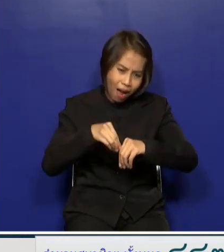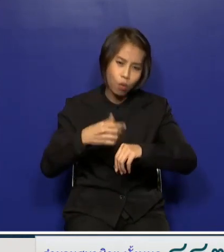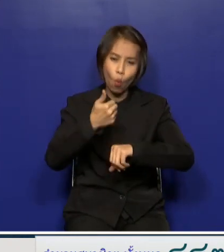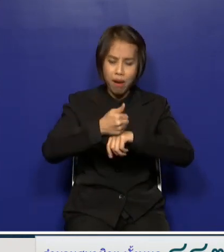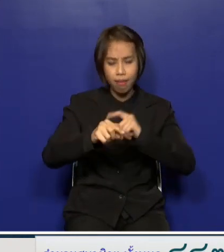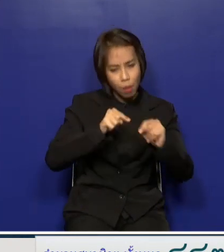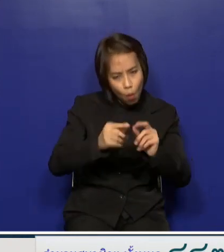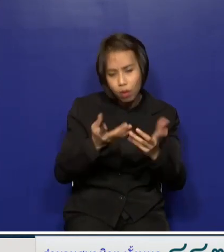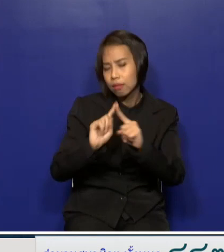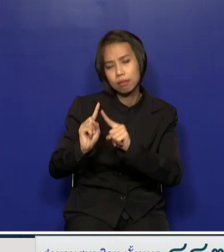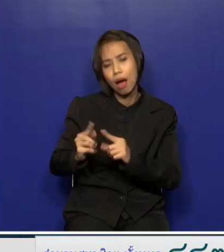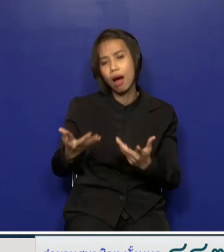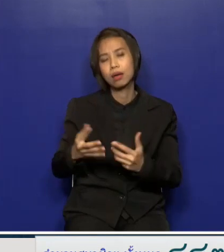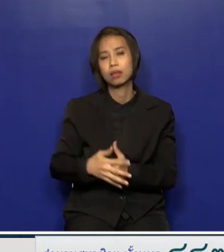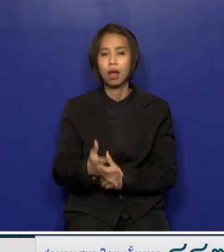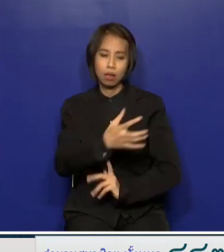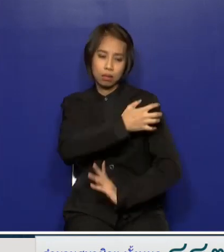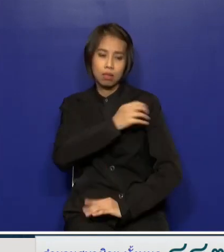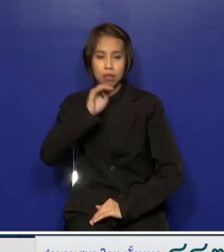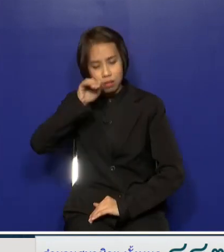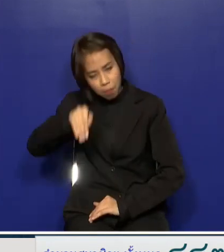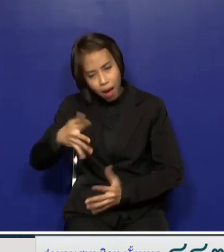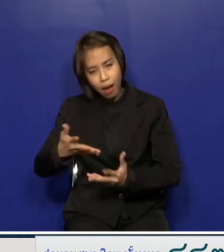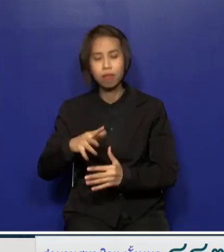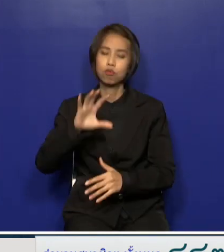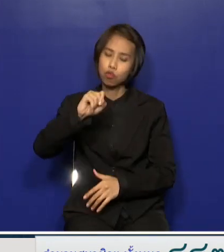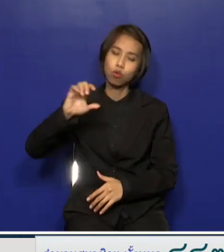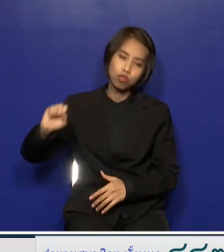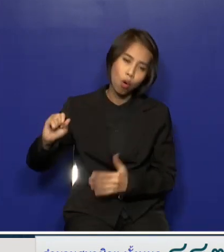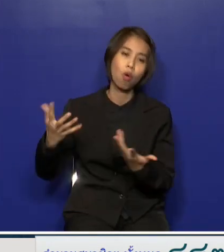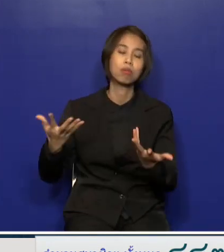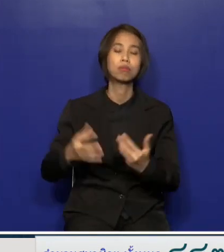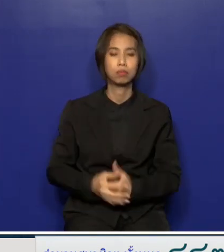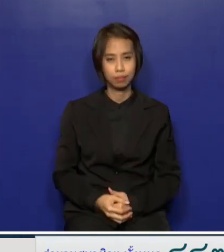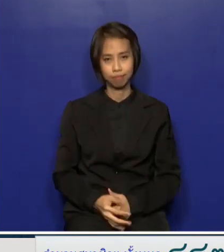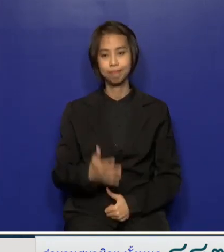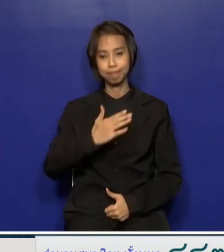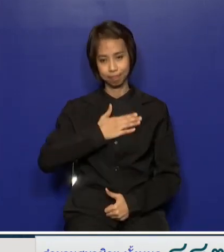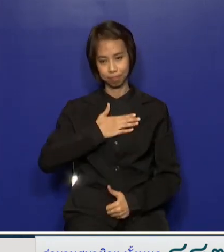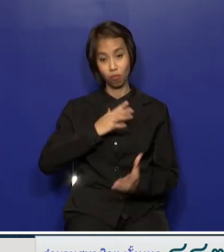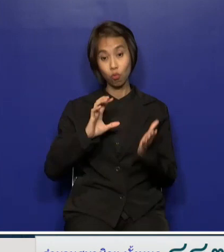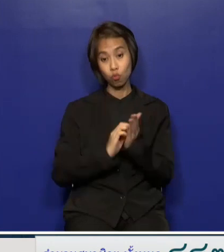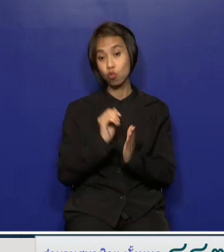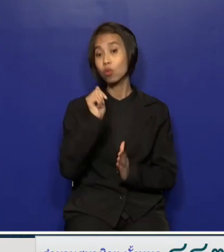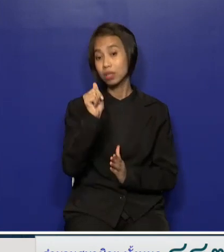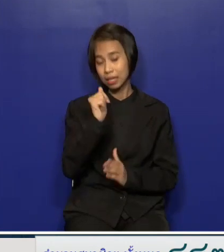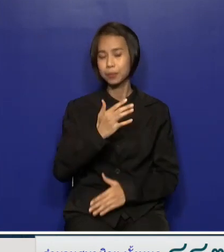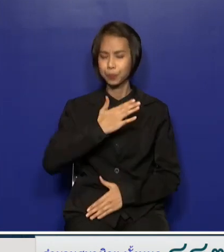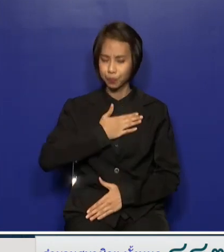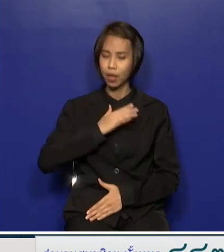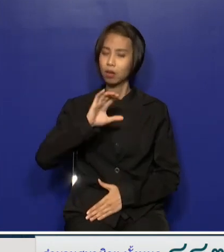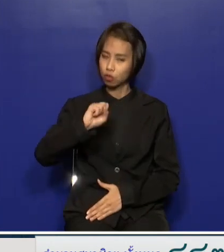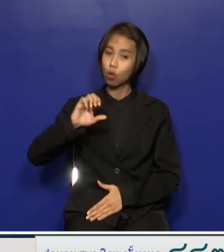ศบาลทจะเลือกตั้งกัหอ่นานหรอสอๆผมโชคดีมากนะ่ปทานครั เป็สอๆ ผม